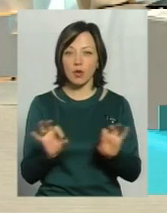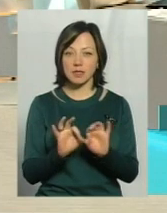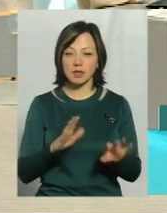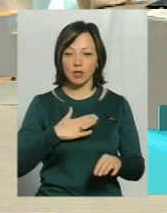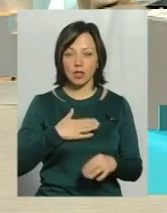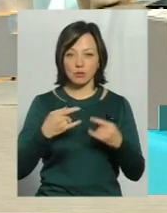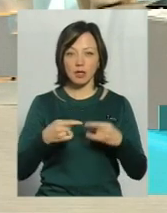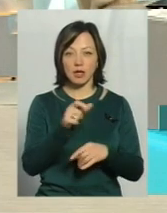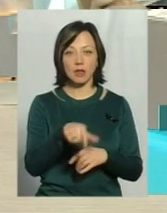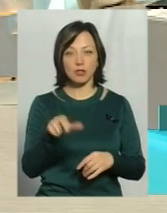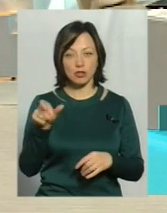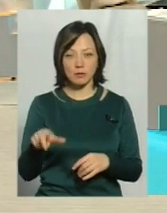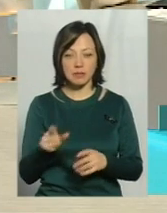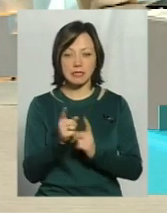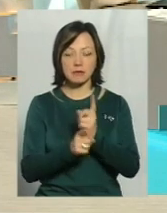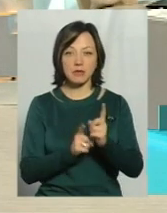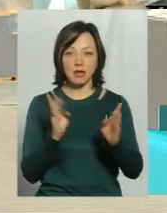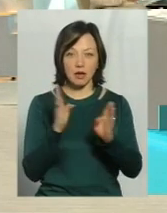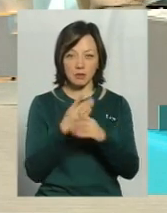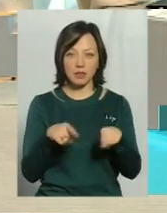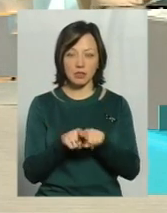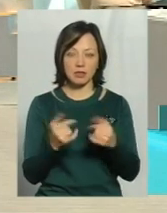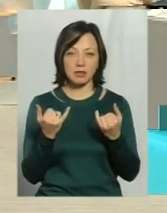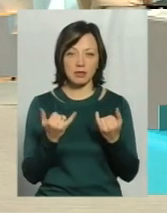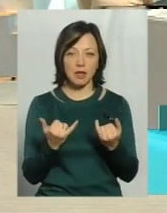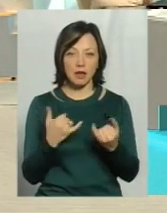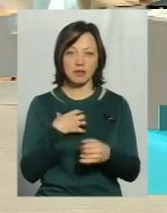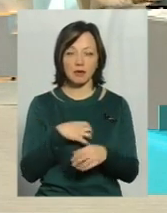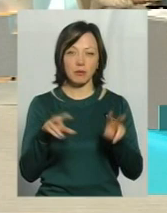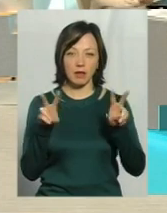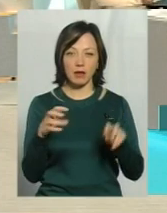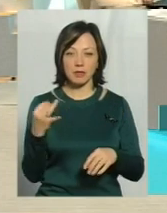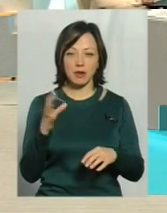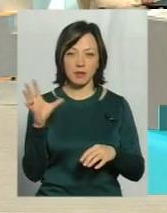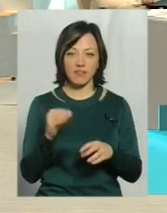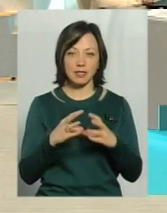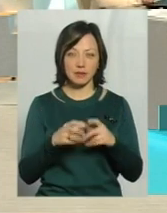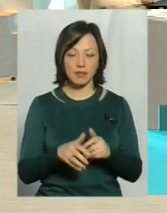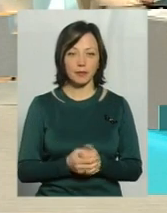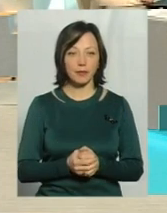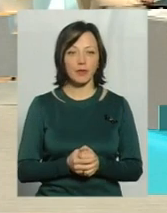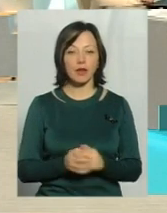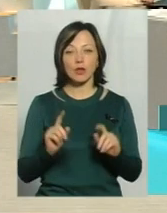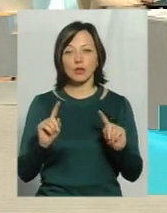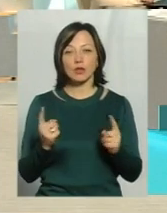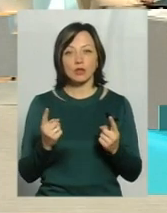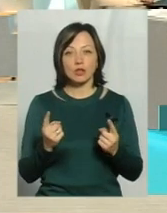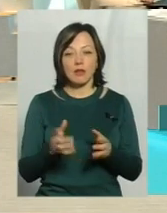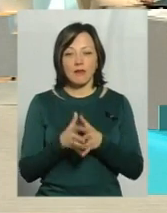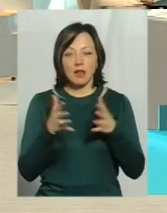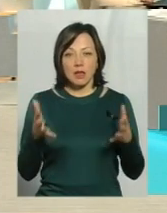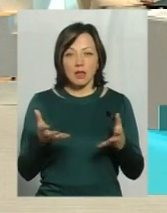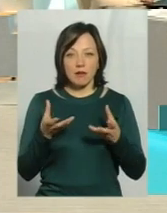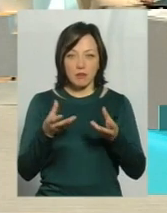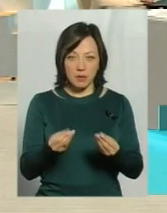нашим телеглядачам, оскільки зміна клімату – це теж зараз топ-тема, яка цікавить весь світ. Дуже, дуже, дуже великий вплив,